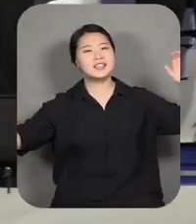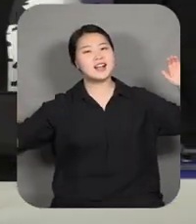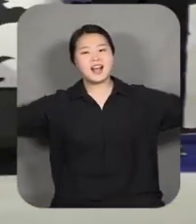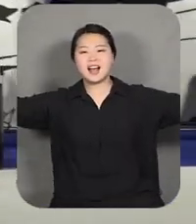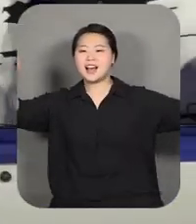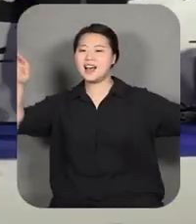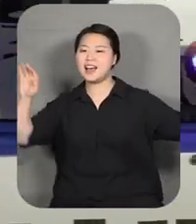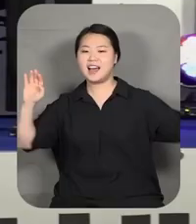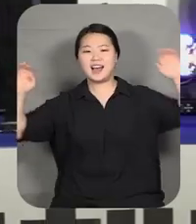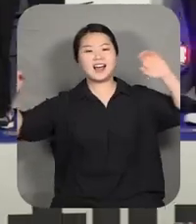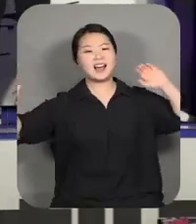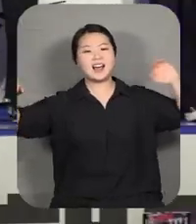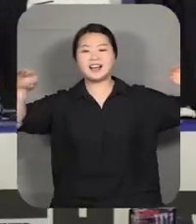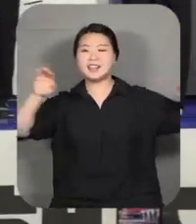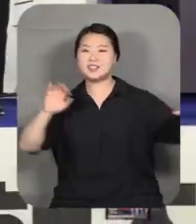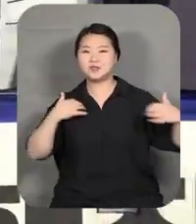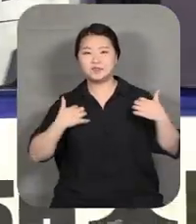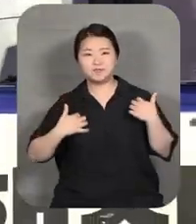춤추리라.